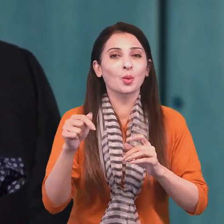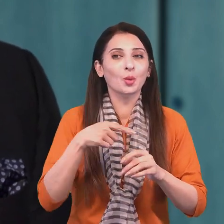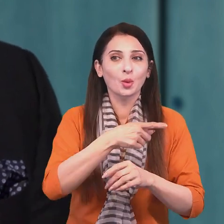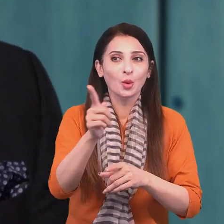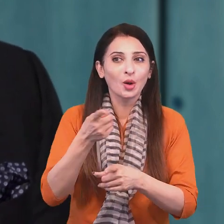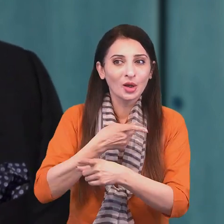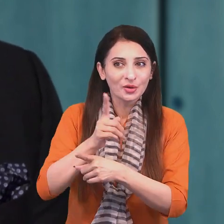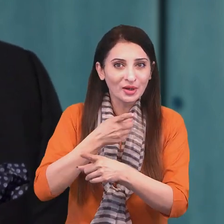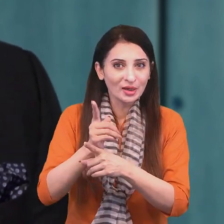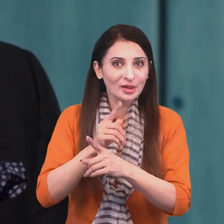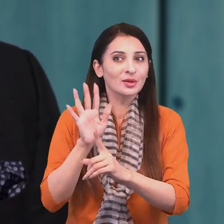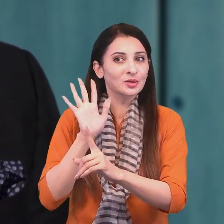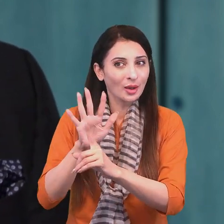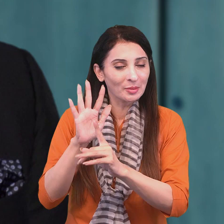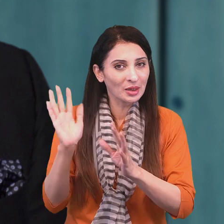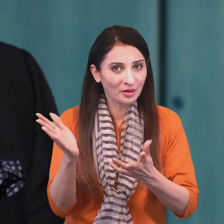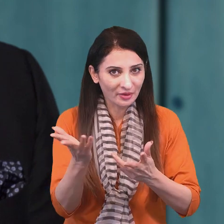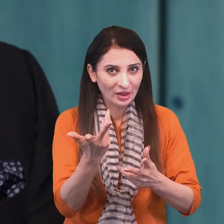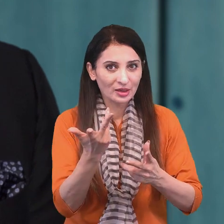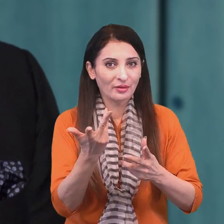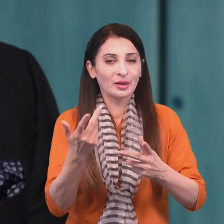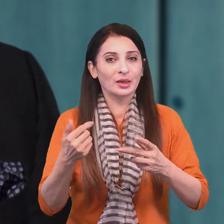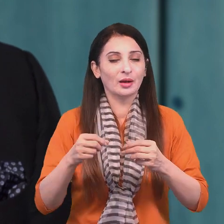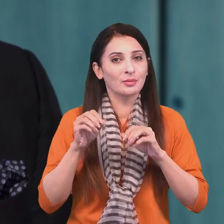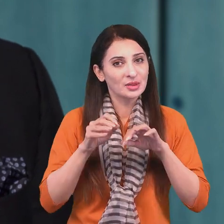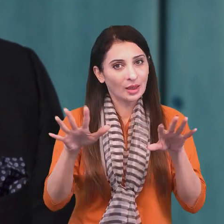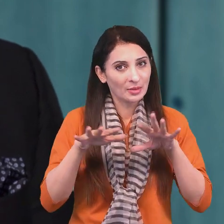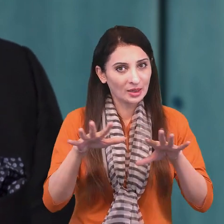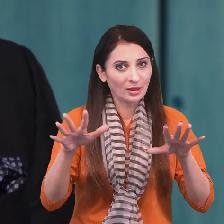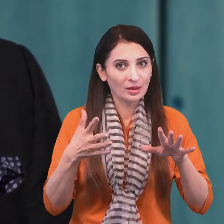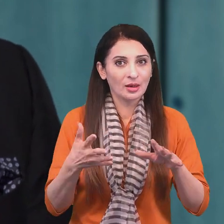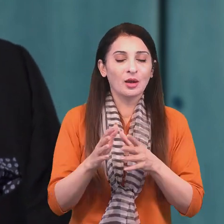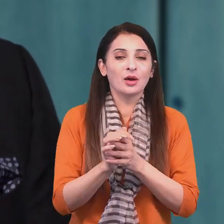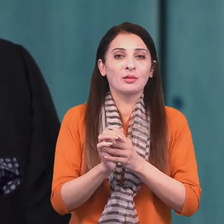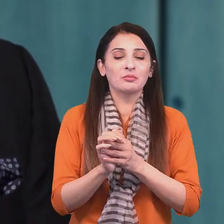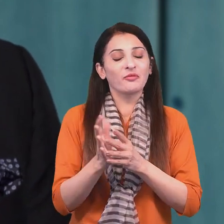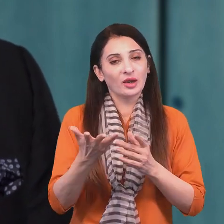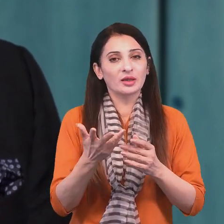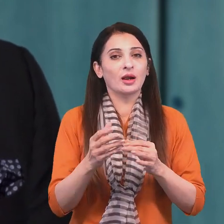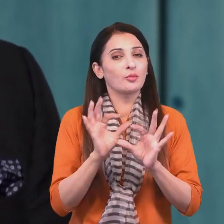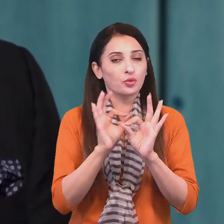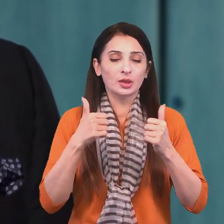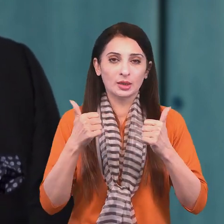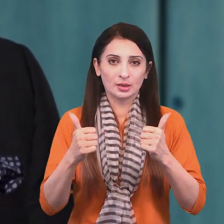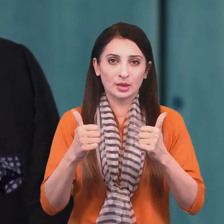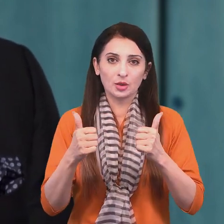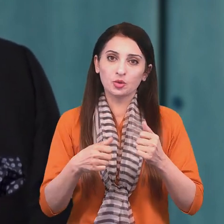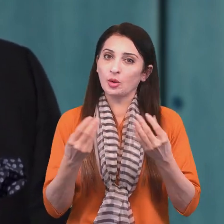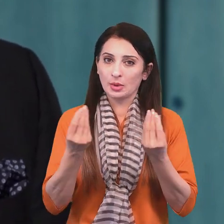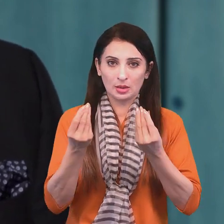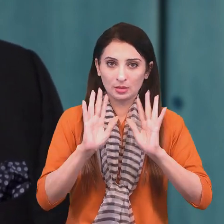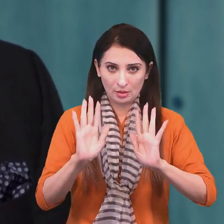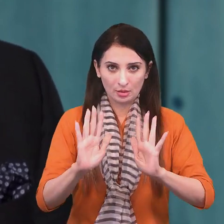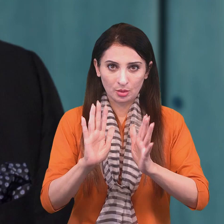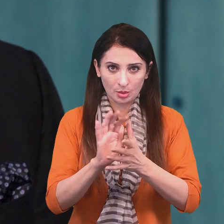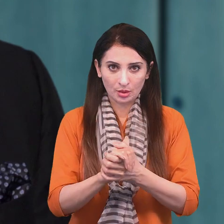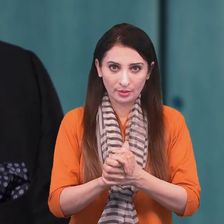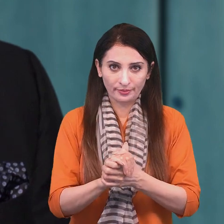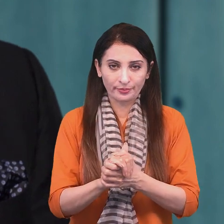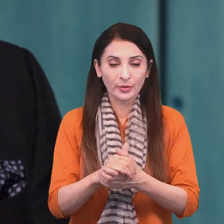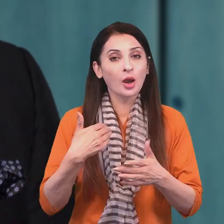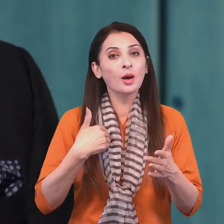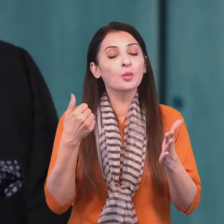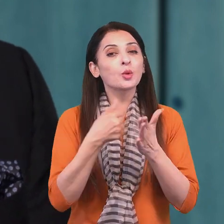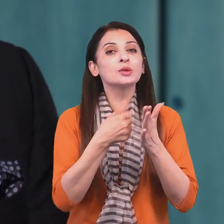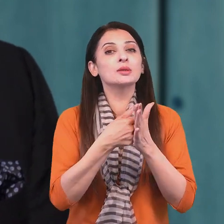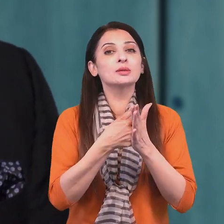जो तरबियत के हवाले से हैं, सेमिनार्स मुनक्किद करते हैं, उनके लिए वर्कशॉप मुनक्किद करते हैं, तो इसमें हमें बड़ी आसानी हो गई है। तो